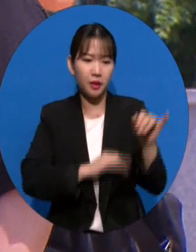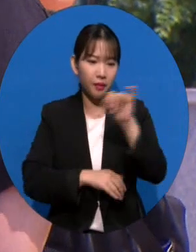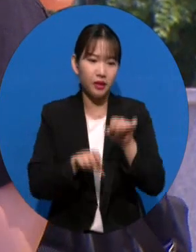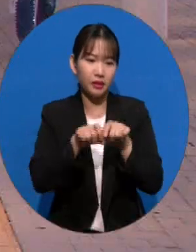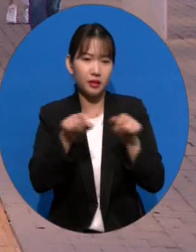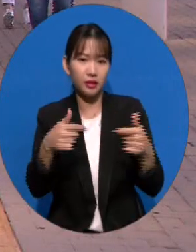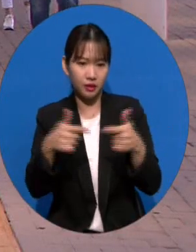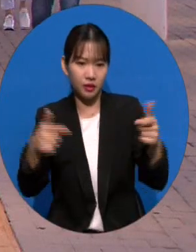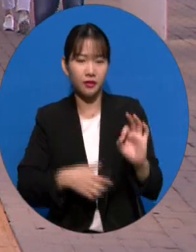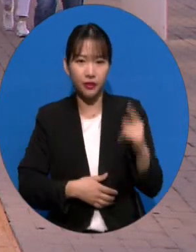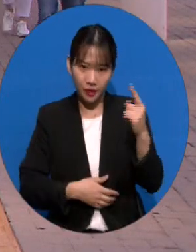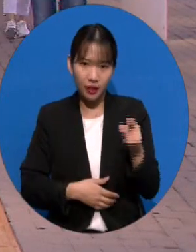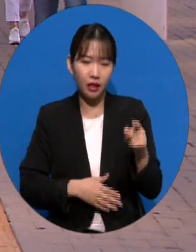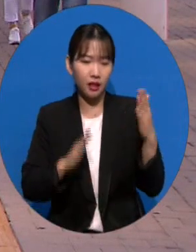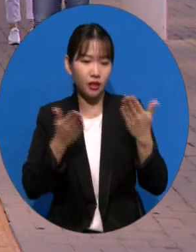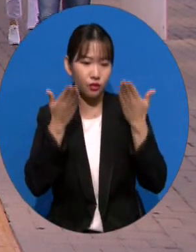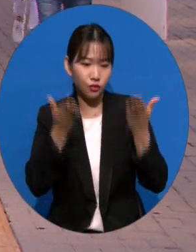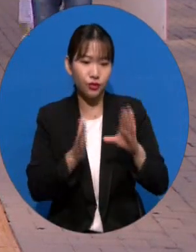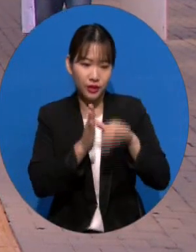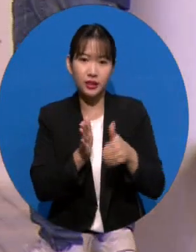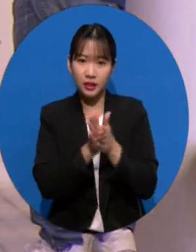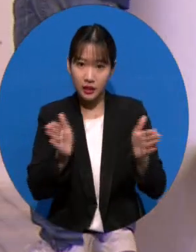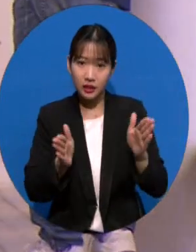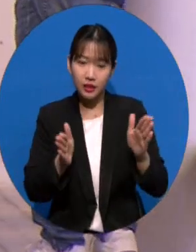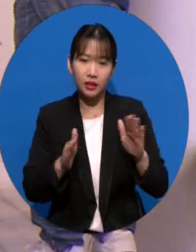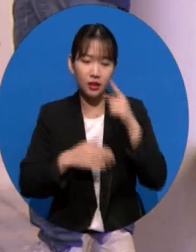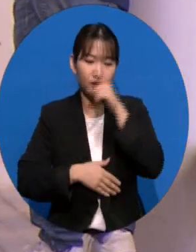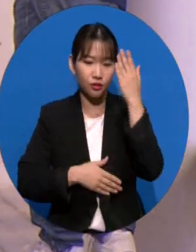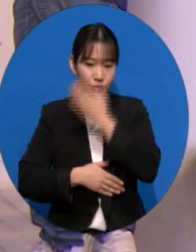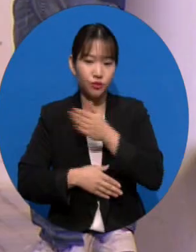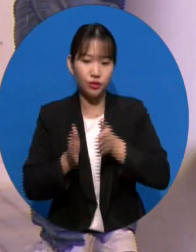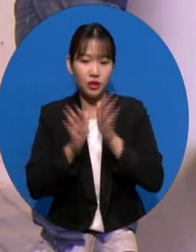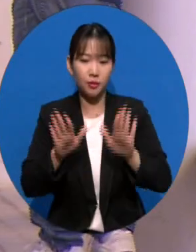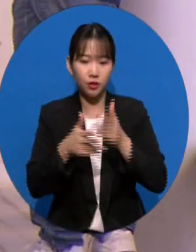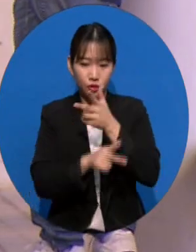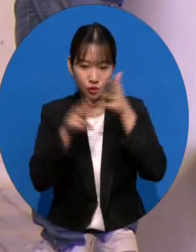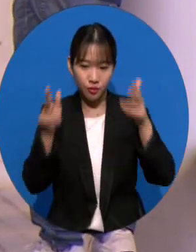우려 속에 본격적인 휴가철을 맞은 여수 지역은 이번 주말이 코로나19